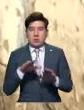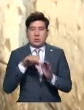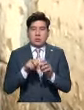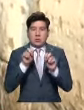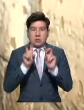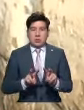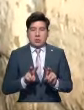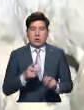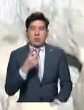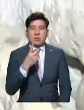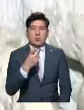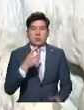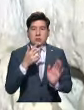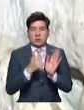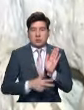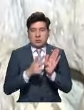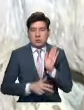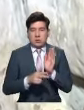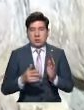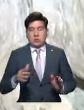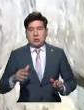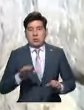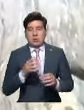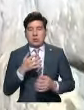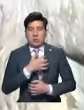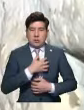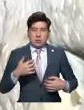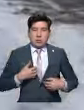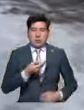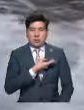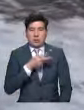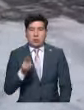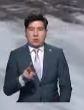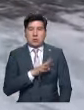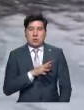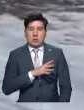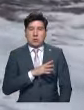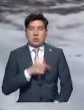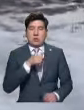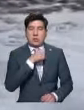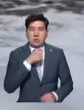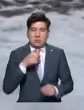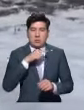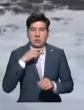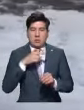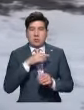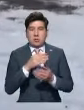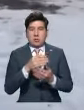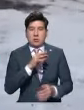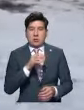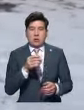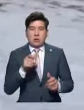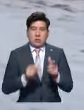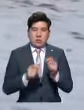өңірде 180 малдың көзі жойылған. Тағы 10-ы оқшауланды. Жылқыны сойып, еті мен сүтін сатуға және қолдануға тыйым